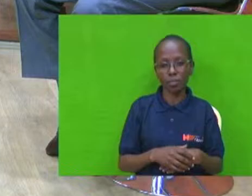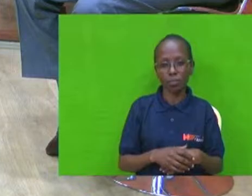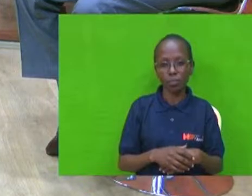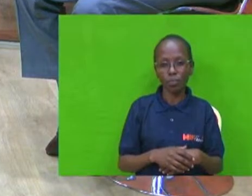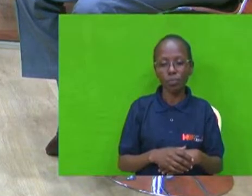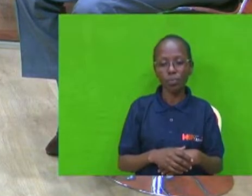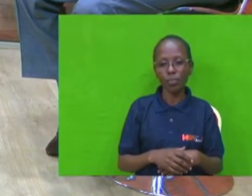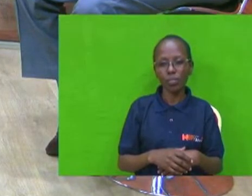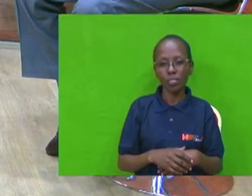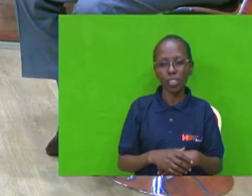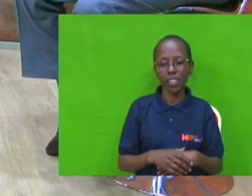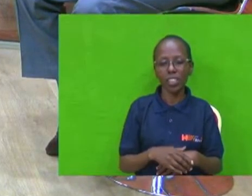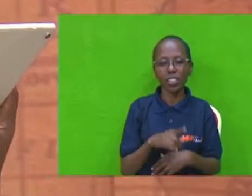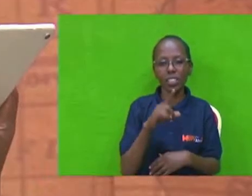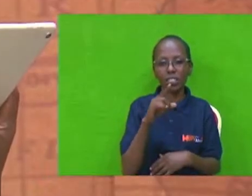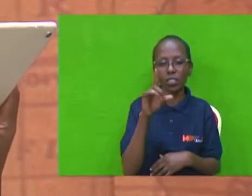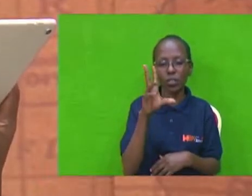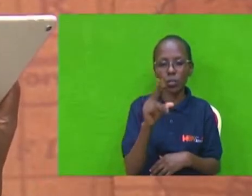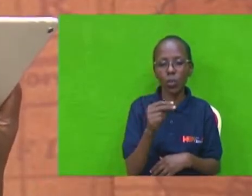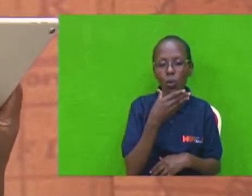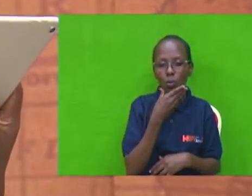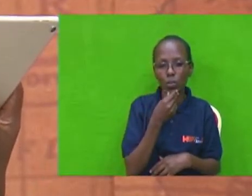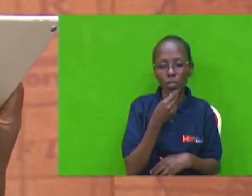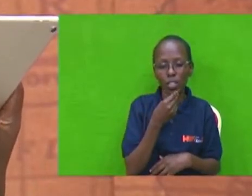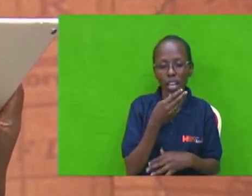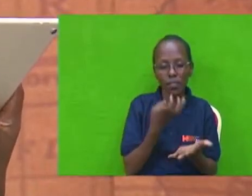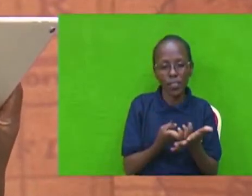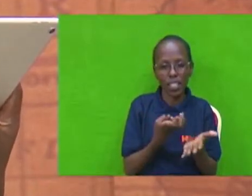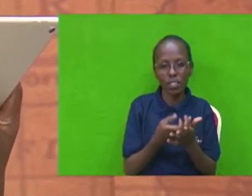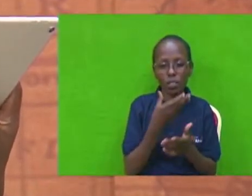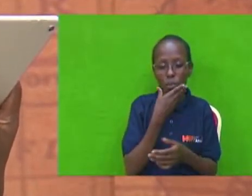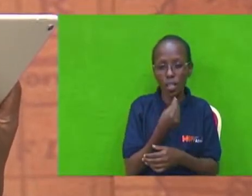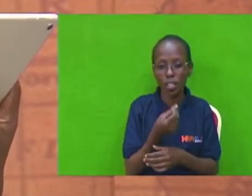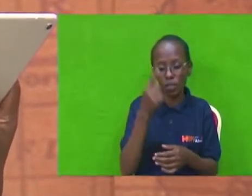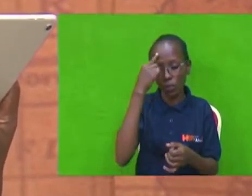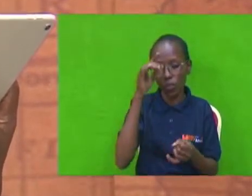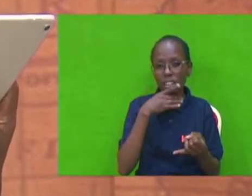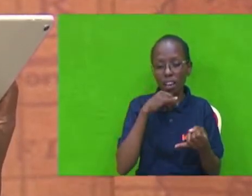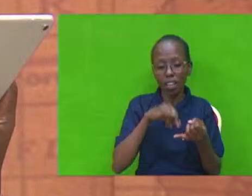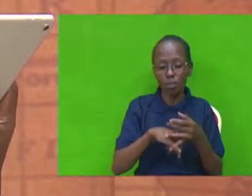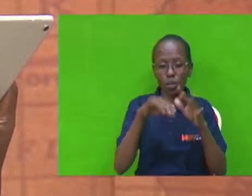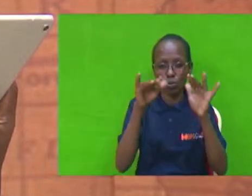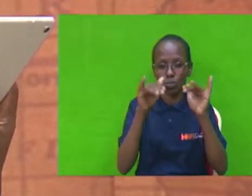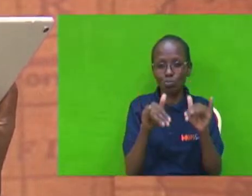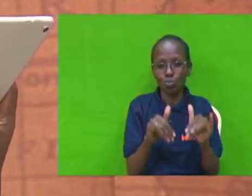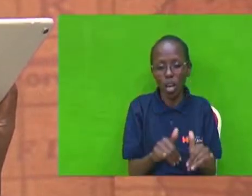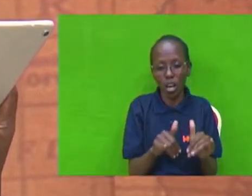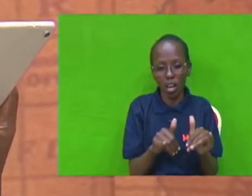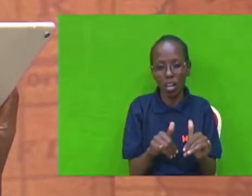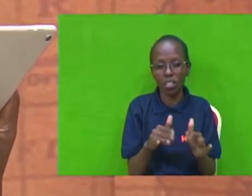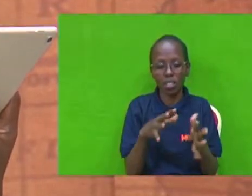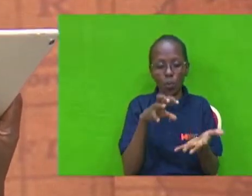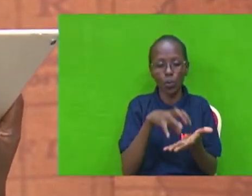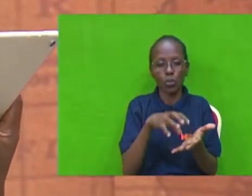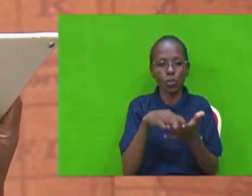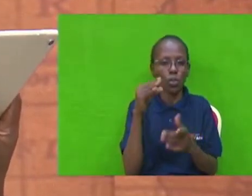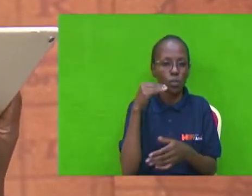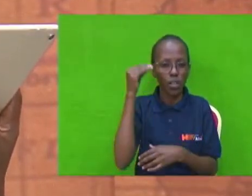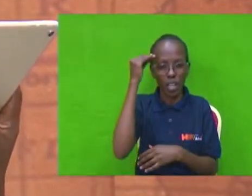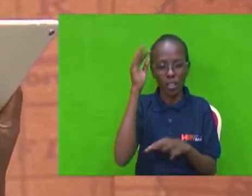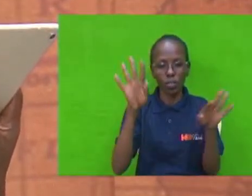no evidence of manliness in the husband for him to dwell constantly upon his position as head of the